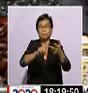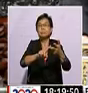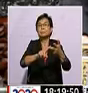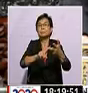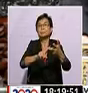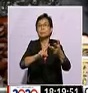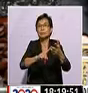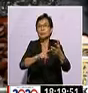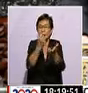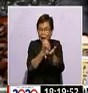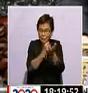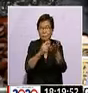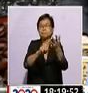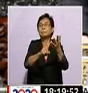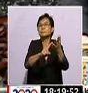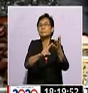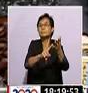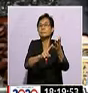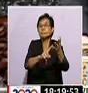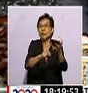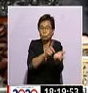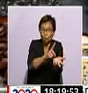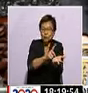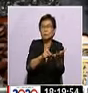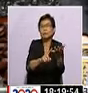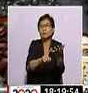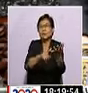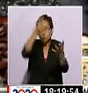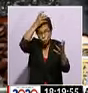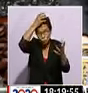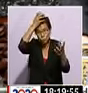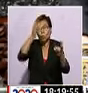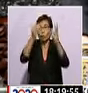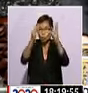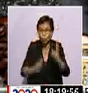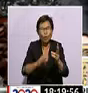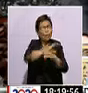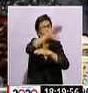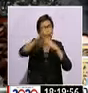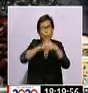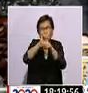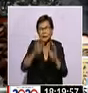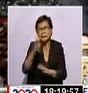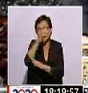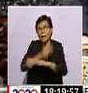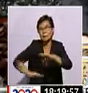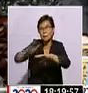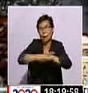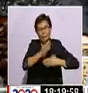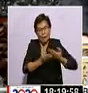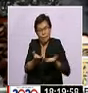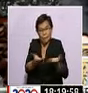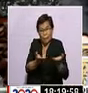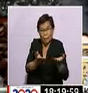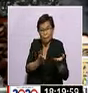Penyelamat, Jabatan Kustom Diraja Malaysia, Doktor, Jururawat, Guru dan semua penjawat awam atas bakti